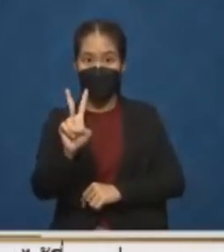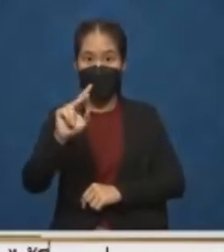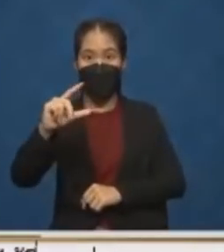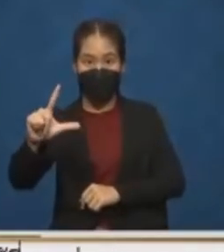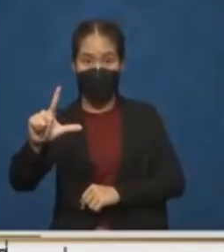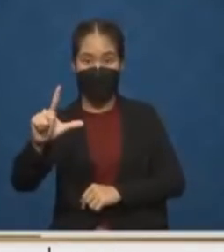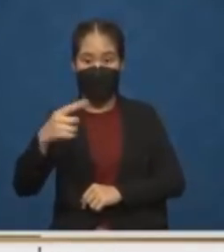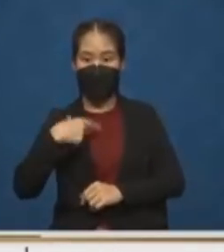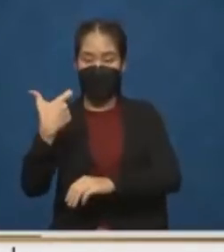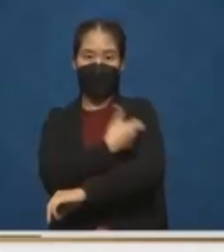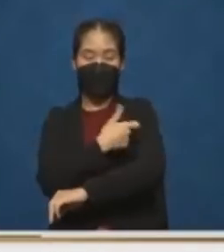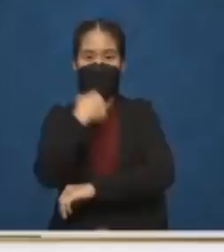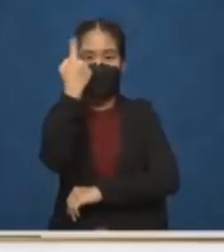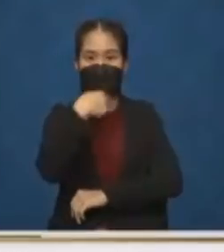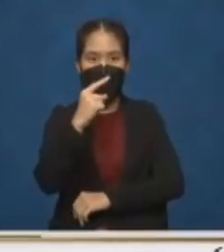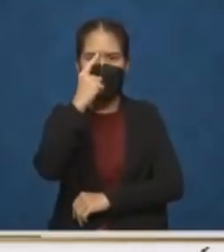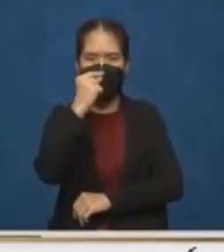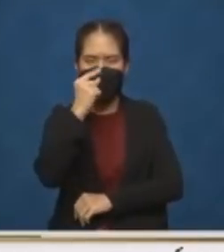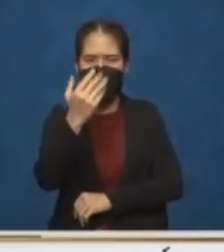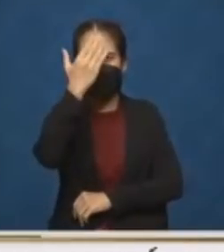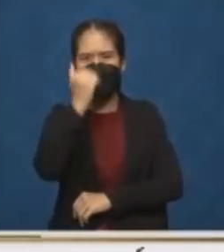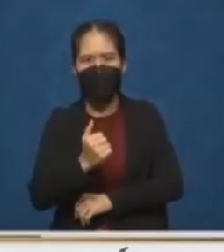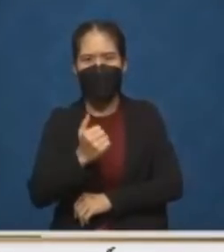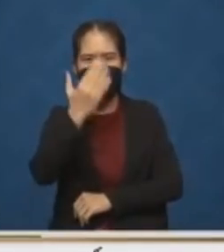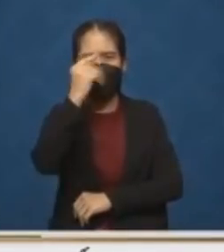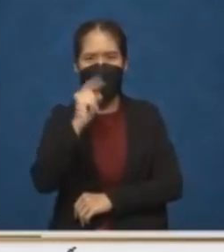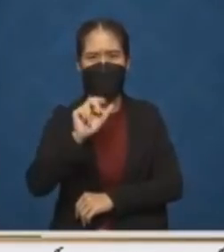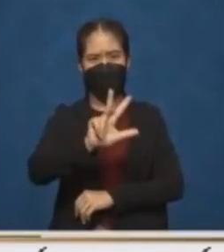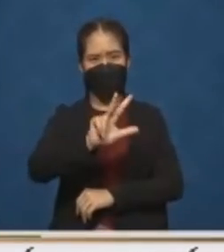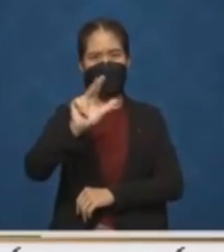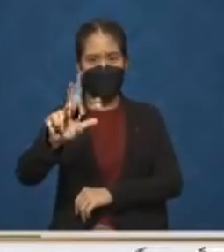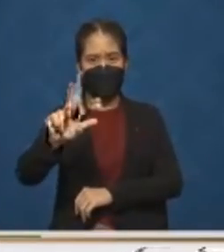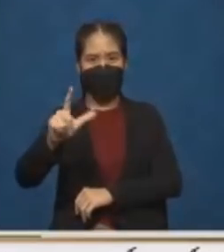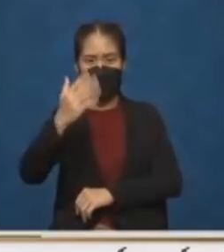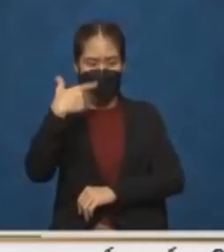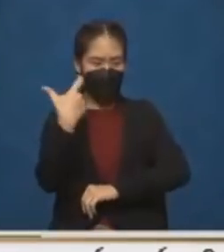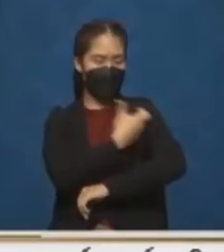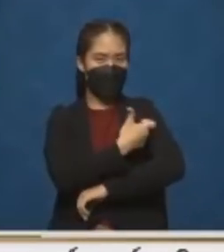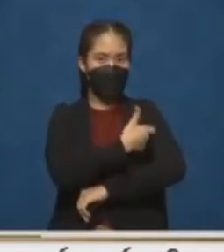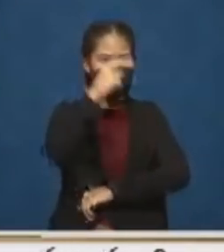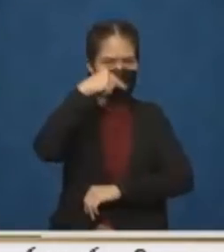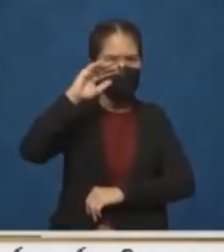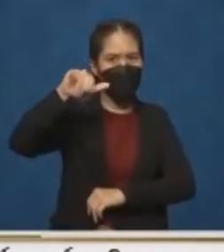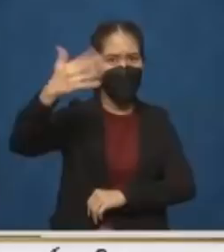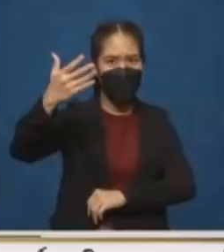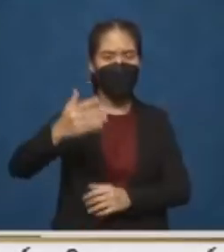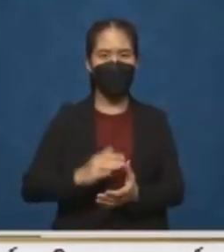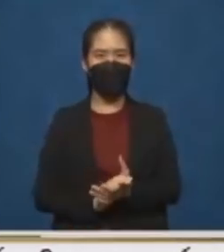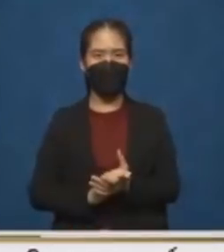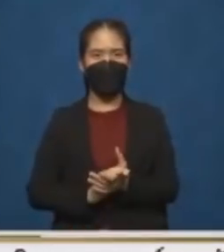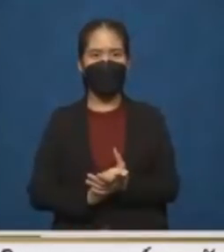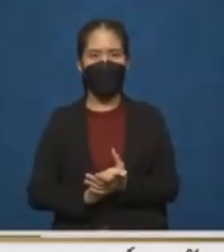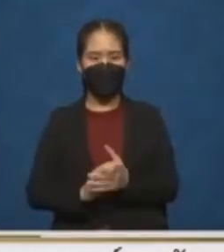ทำได้ยงไนะครับทำไมไม่ชีดใหคนไทยก่อนแล้วคอยไปชดให้คนต่างประเทศวัครoj Bunu ประเทศไทย